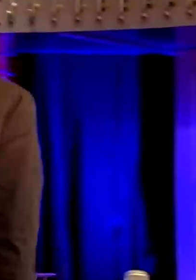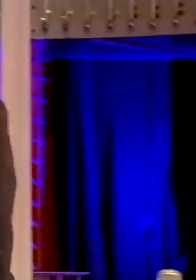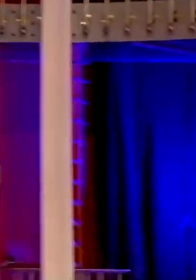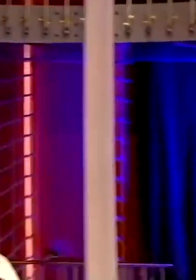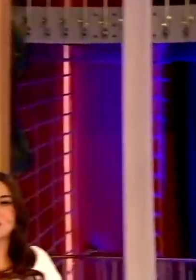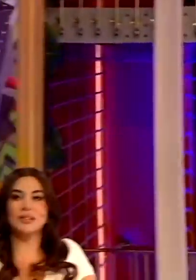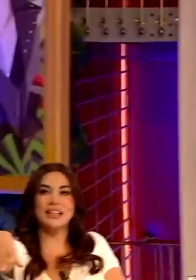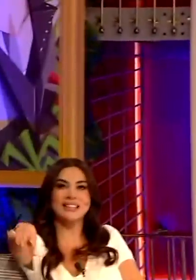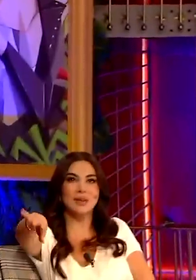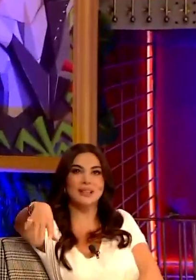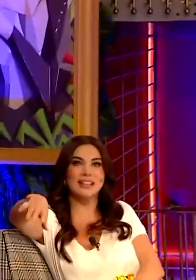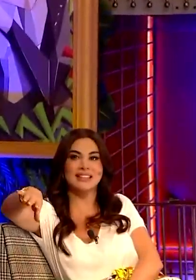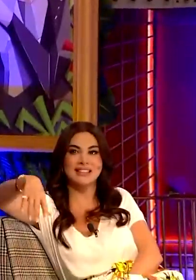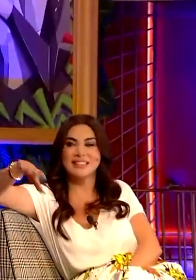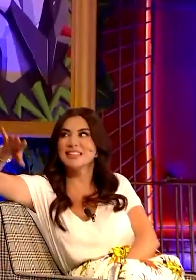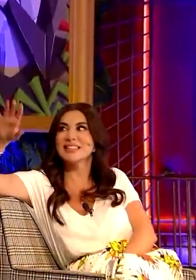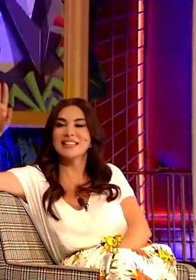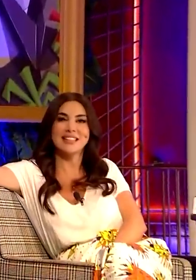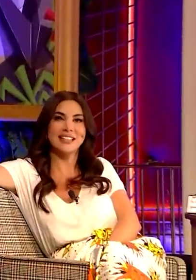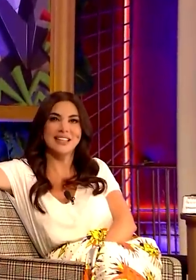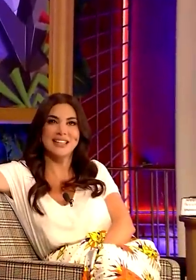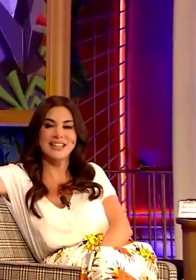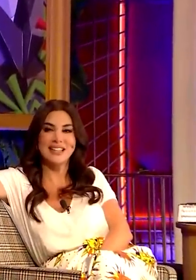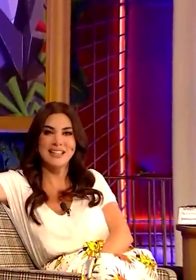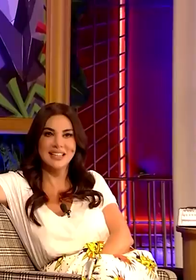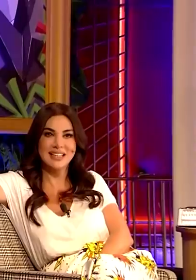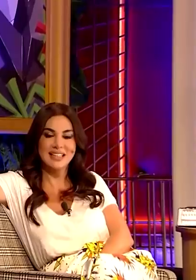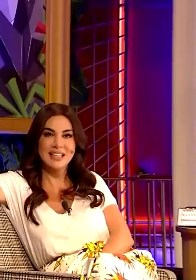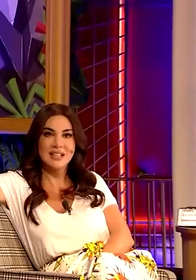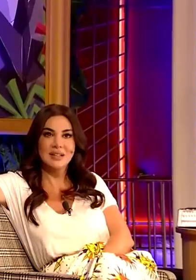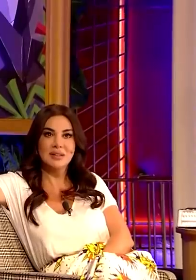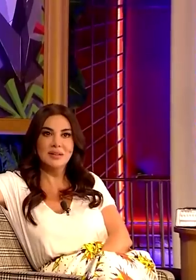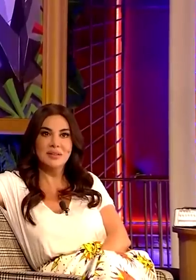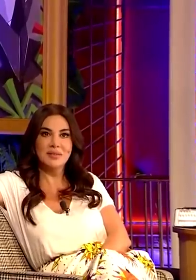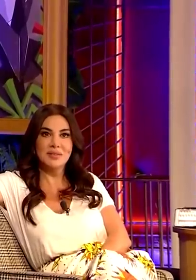Ötede kır. Şurada kır, ötede kır. Ne diyordu?